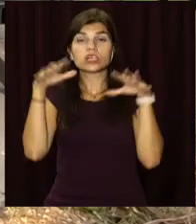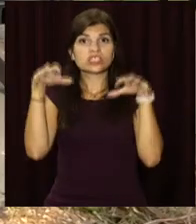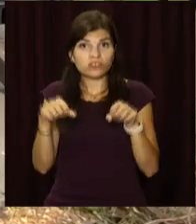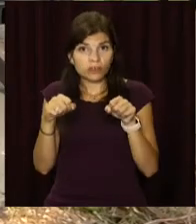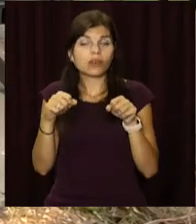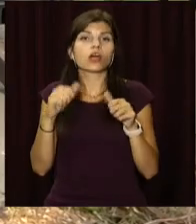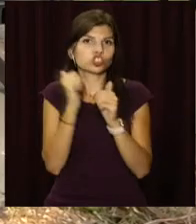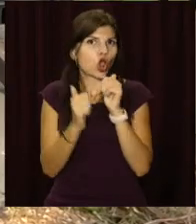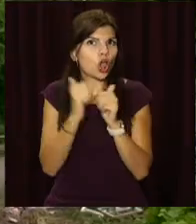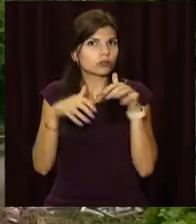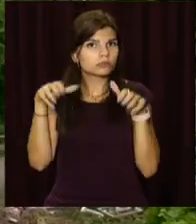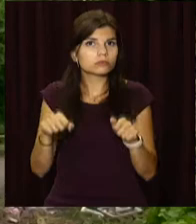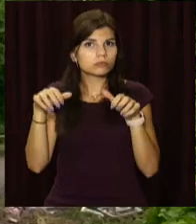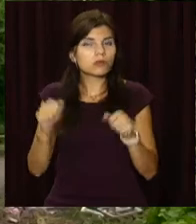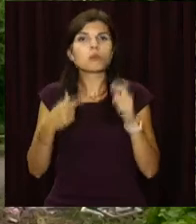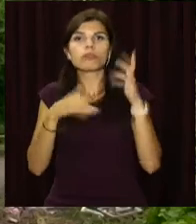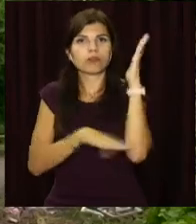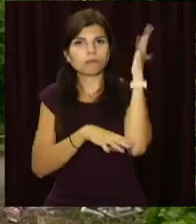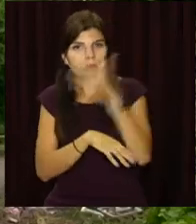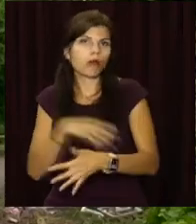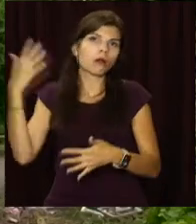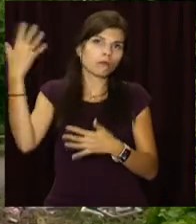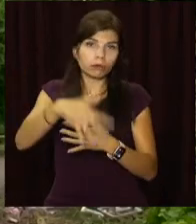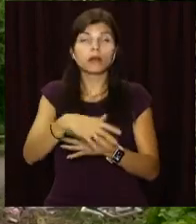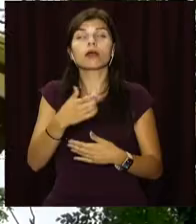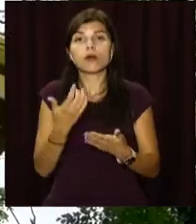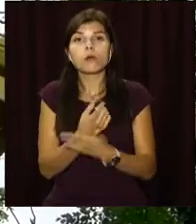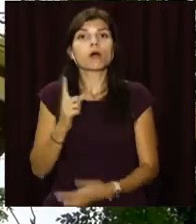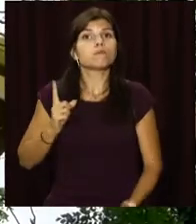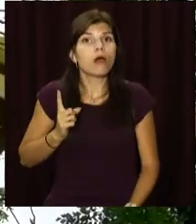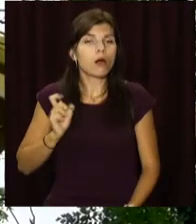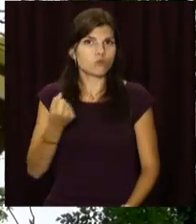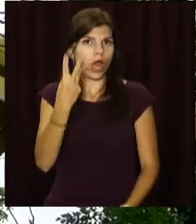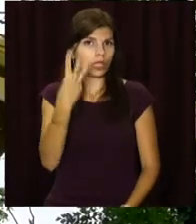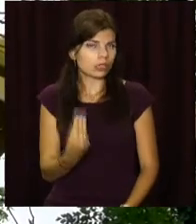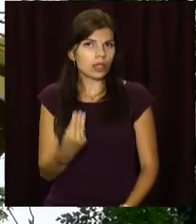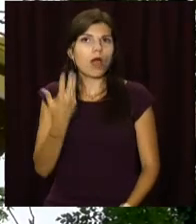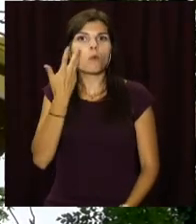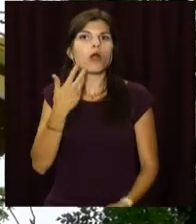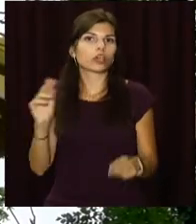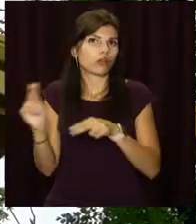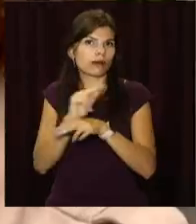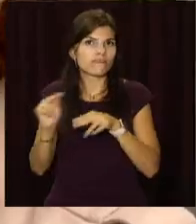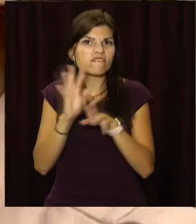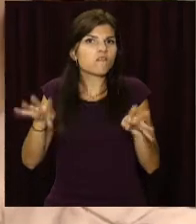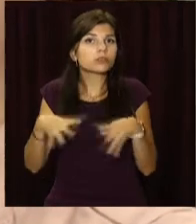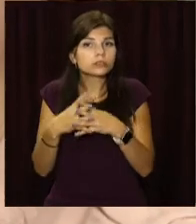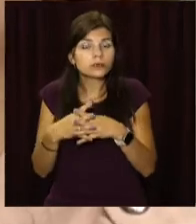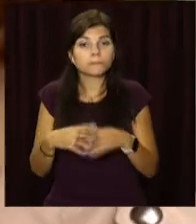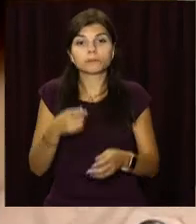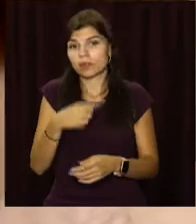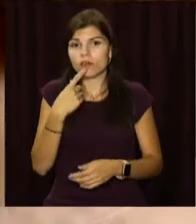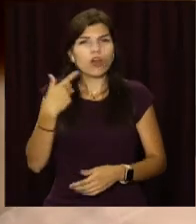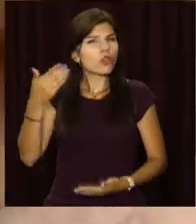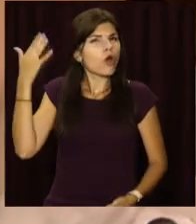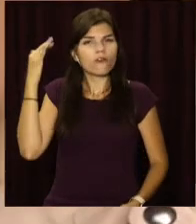нерідкісним явищем, а відновлення електропостачання доводилося чекати по 3 дні. Тут, мабуть, ще з тих часів мало що робилось.